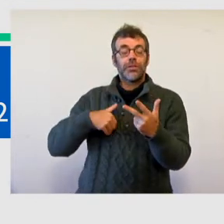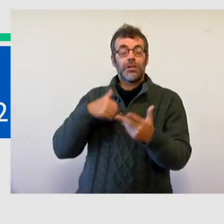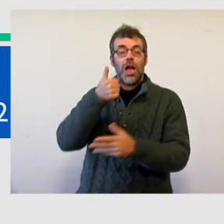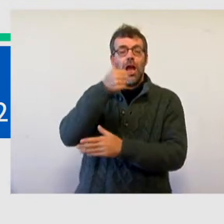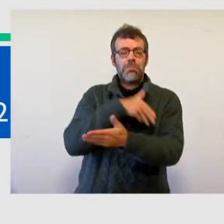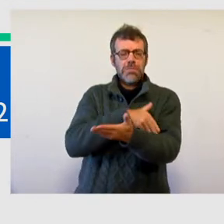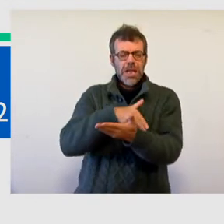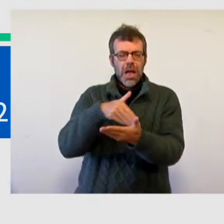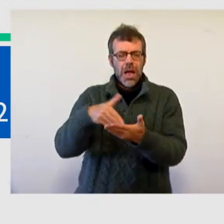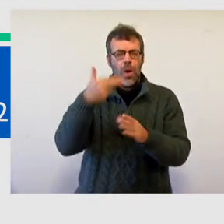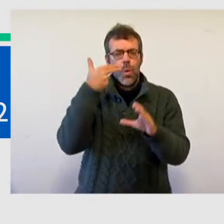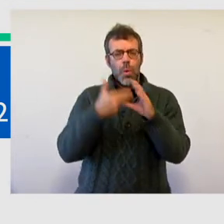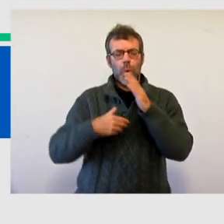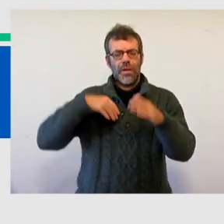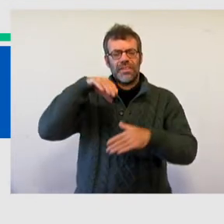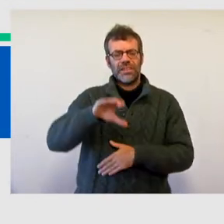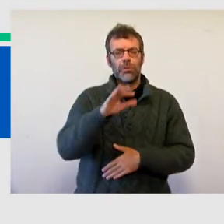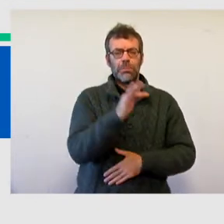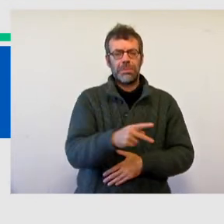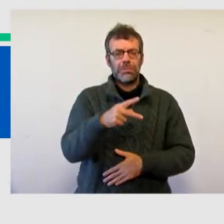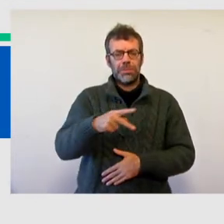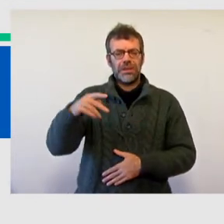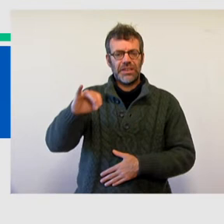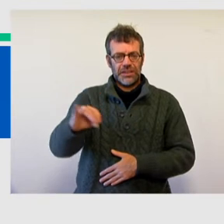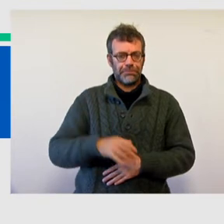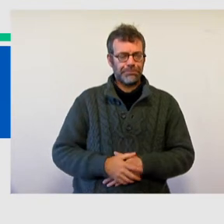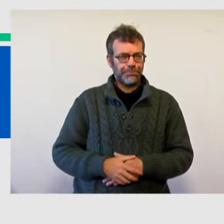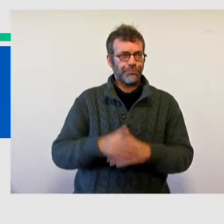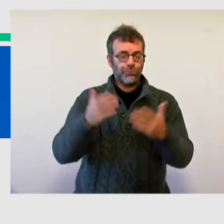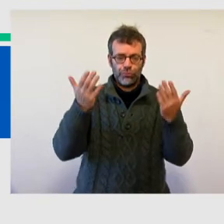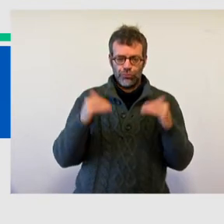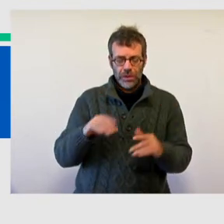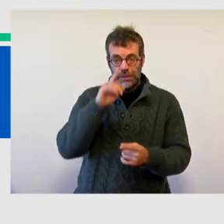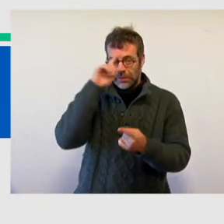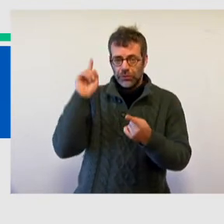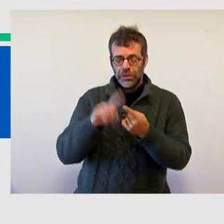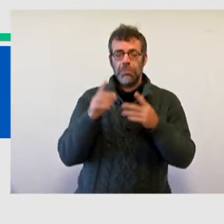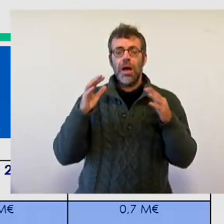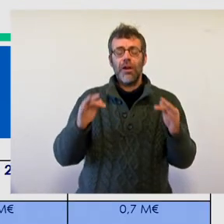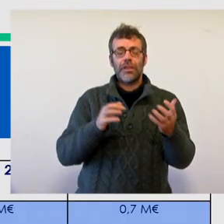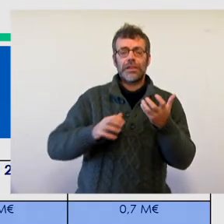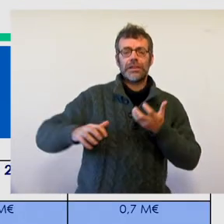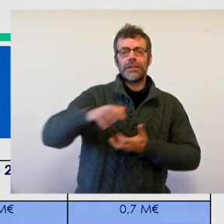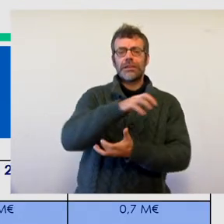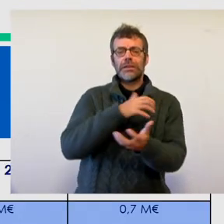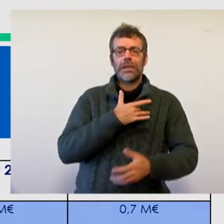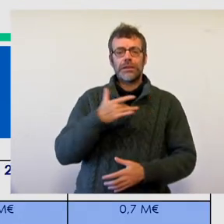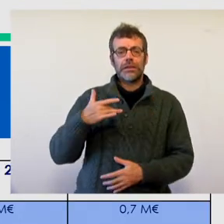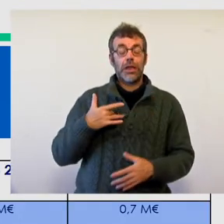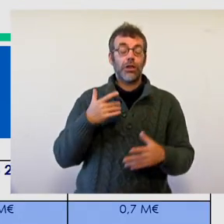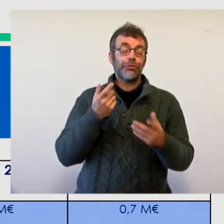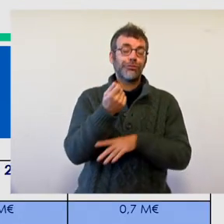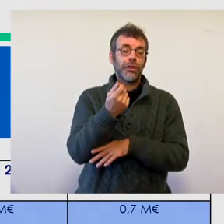PPI. Un petit focus, si vous voulez bien, sur l'aspect financier de la crise sanitaire.